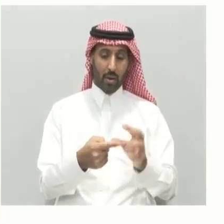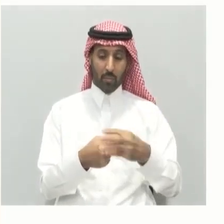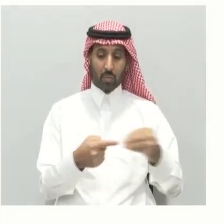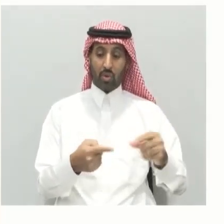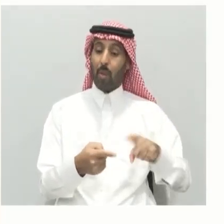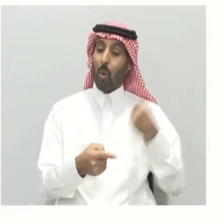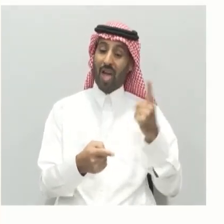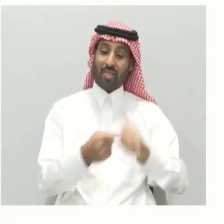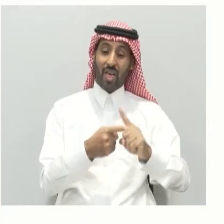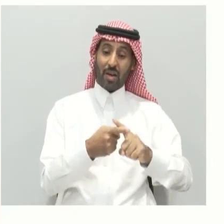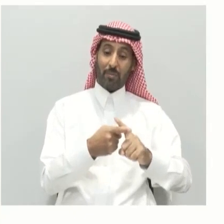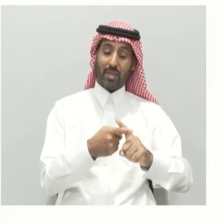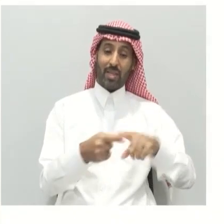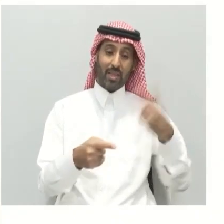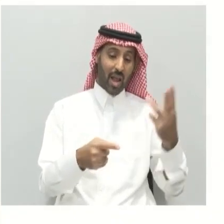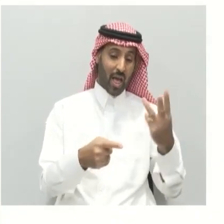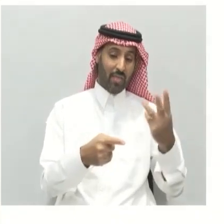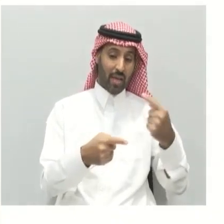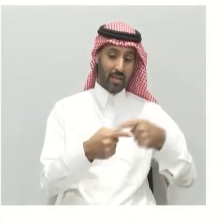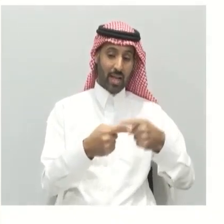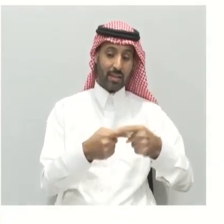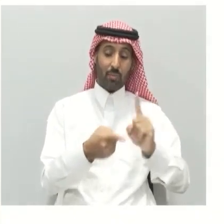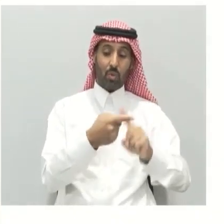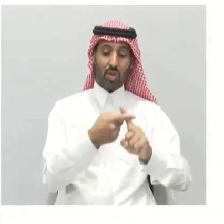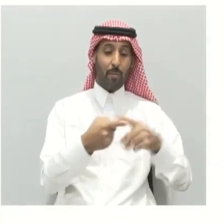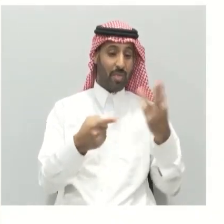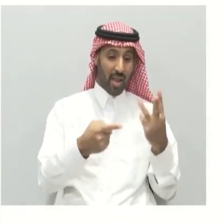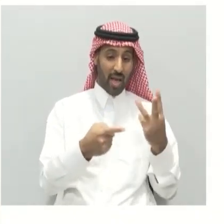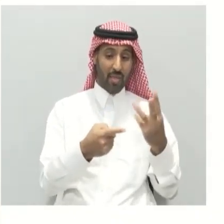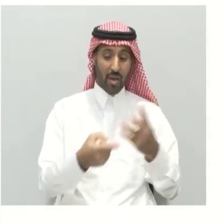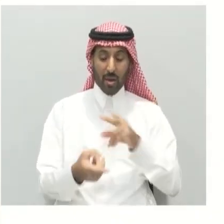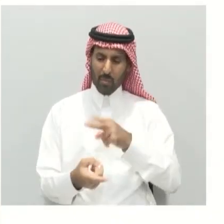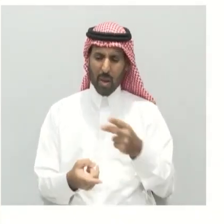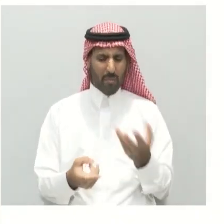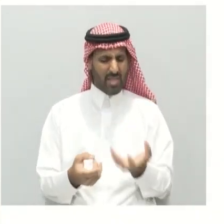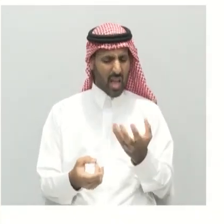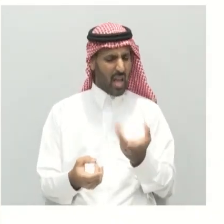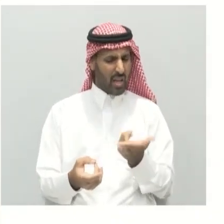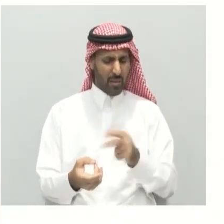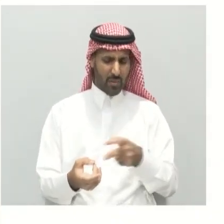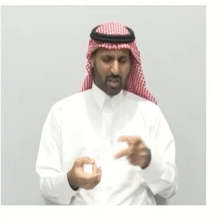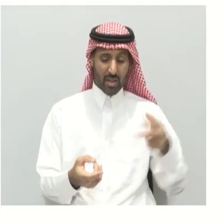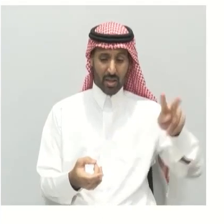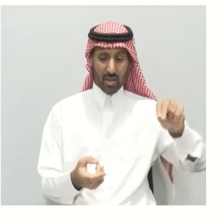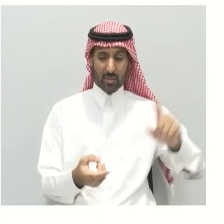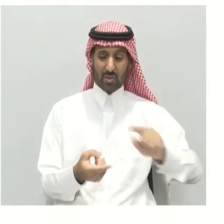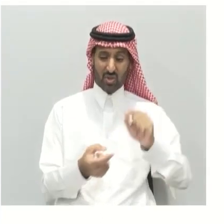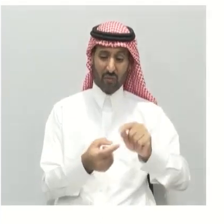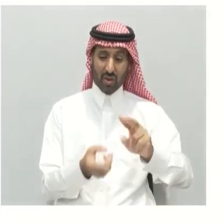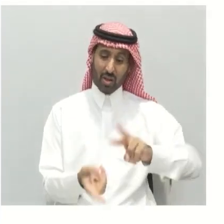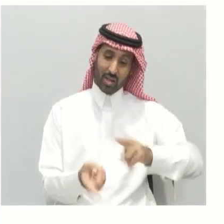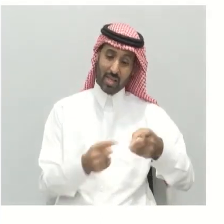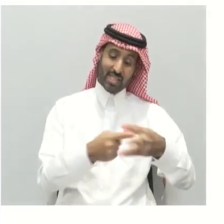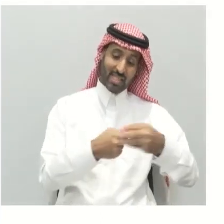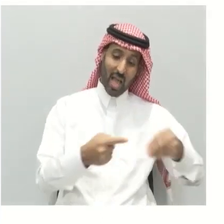واحد مضروبه في كم في ثلاثه بيكون عندي هنا موجب 3 اذا مقدار التغير عندي هنا للنيتروجين من صفر الى